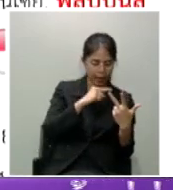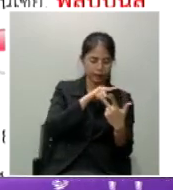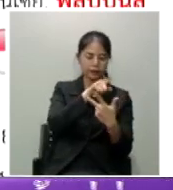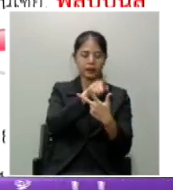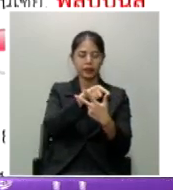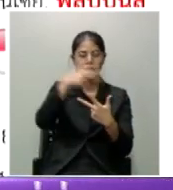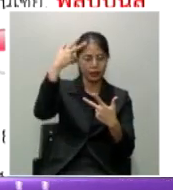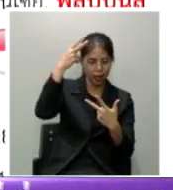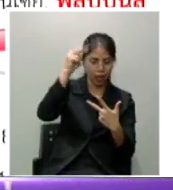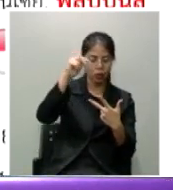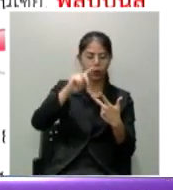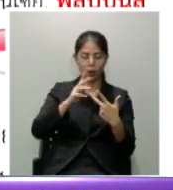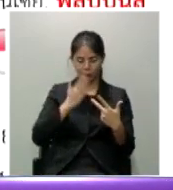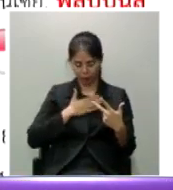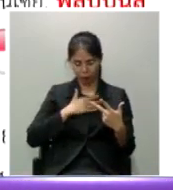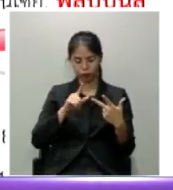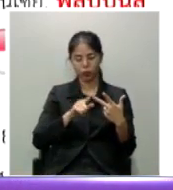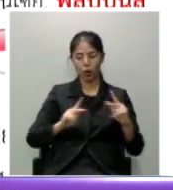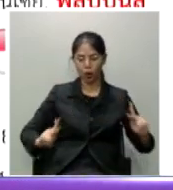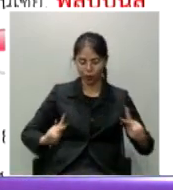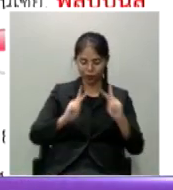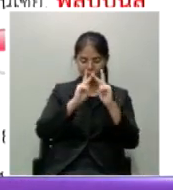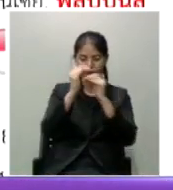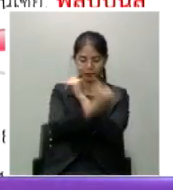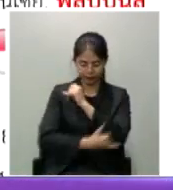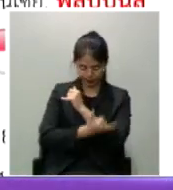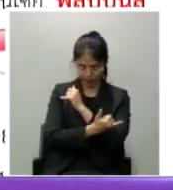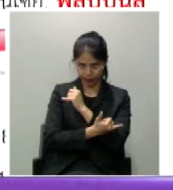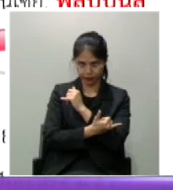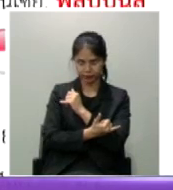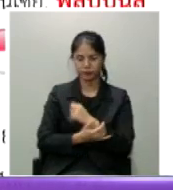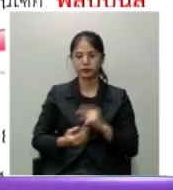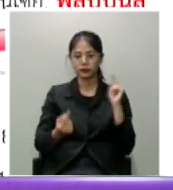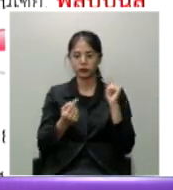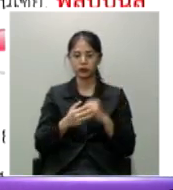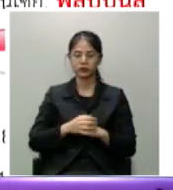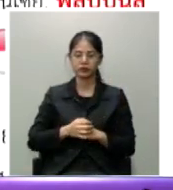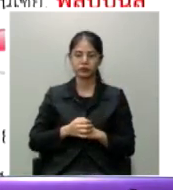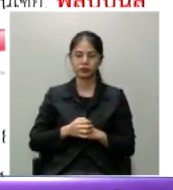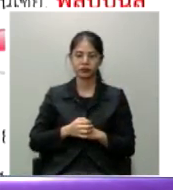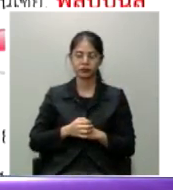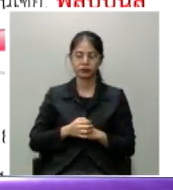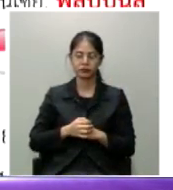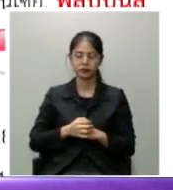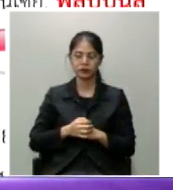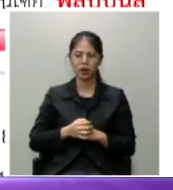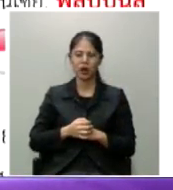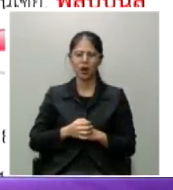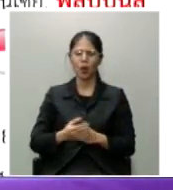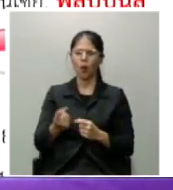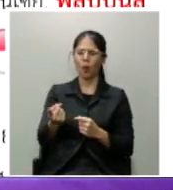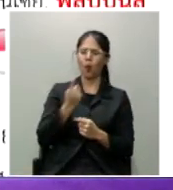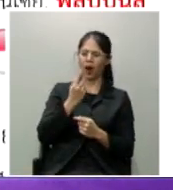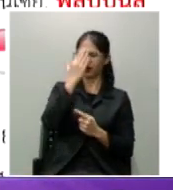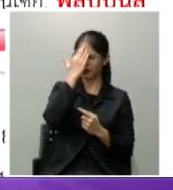ฐมนตรีผมและท่านรัฐมนตรีว่าการกระทรวงการต่างประเทศดอนปรมัตถ์วินัยกล่าวหาเรื่องอะไ